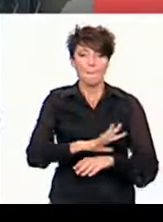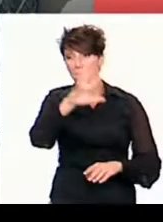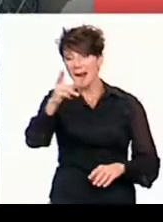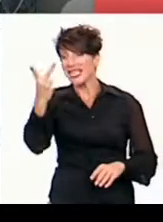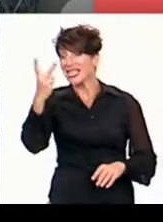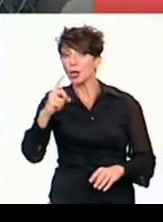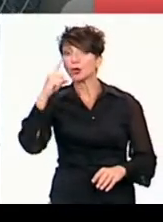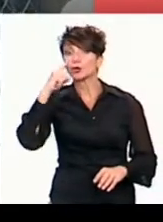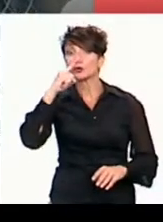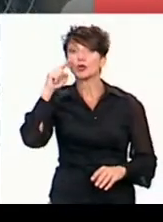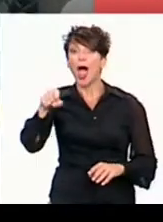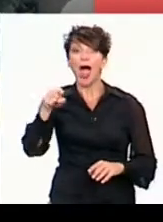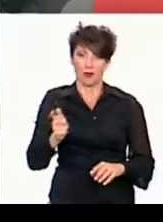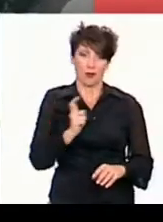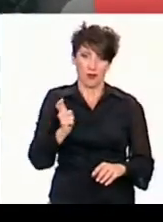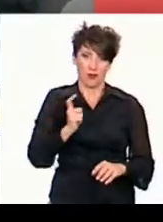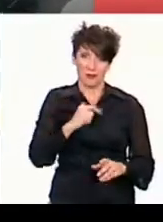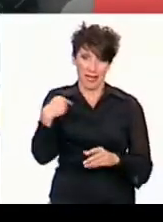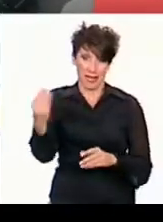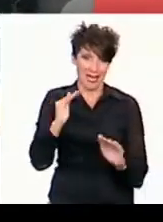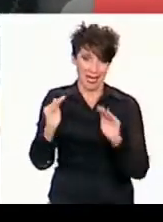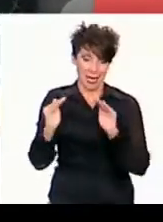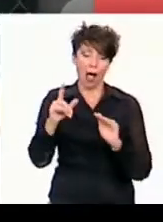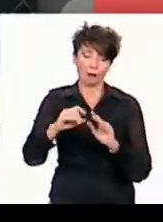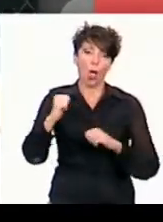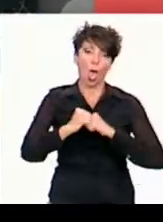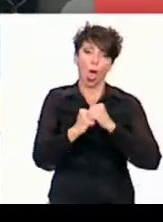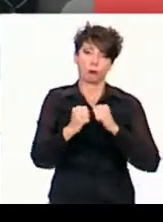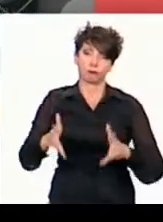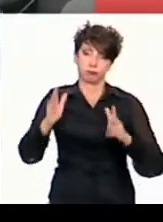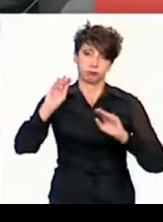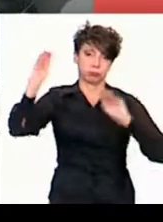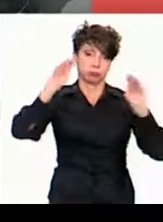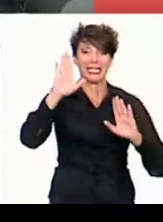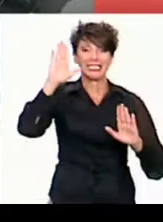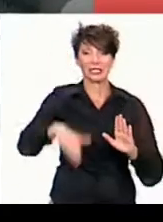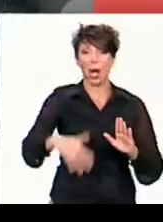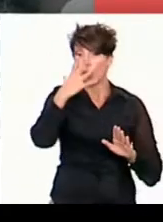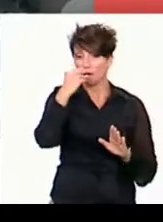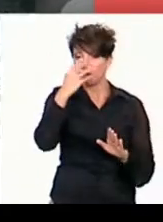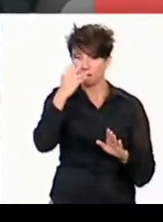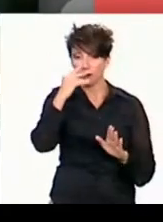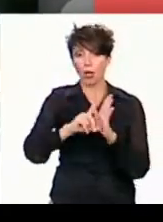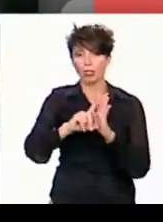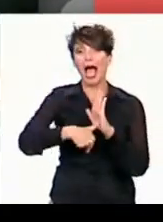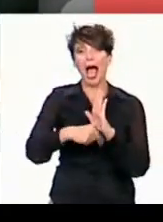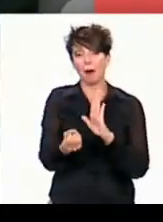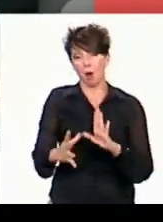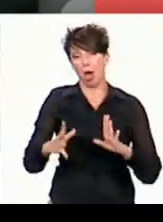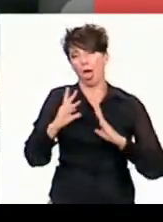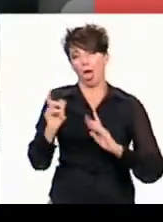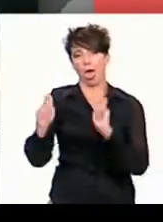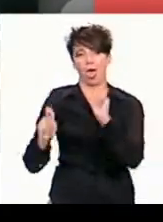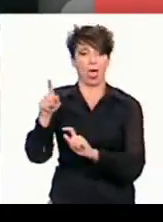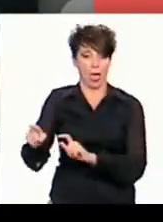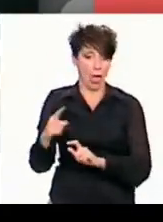πρόσφυγες για τους οποίους εκκρεμεί απόφαση για το άσυλο να μεταφερθούν σε δομές. Τέλος Φεβρουαρίου υπολογίζεται να είναι έτοιμη η νέα δομή στη Σάμμο. Ταυτόχρονα